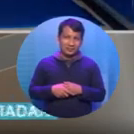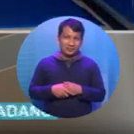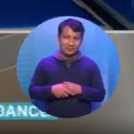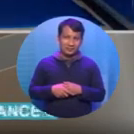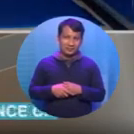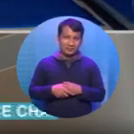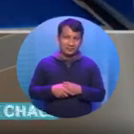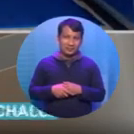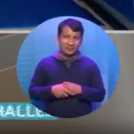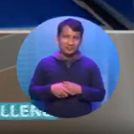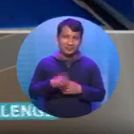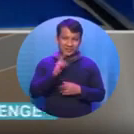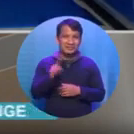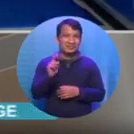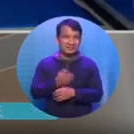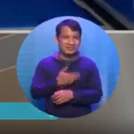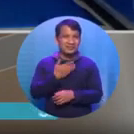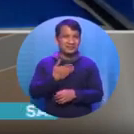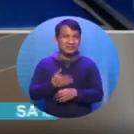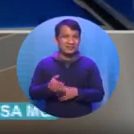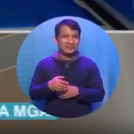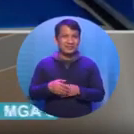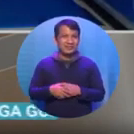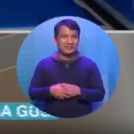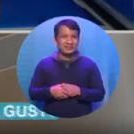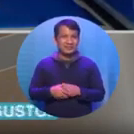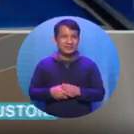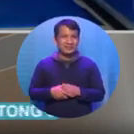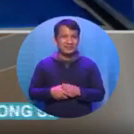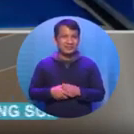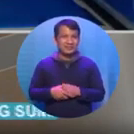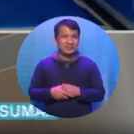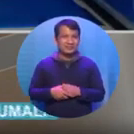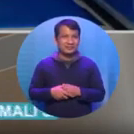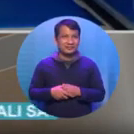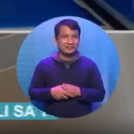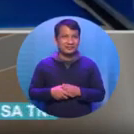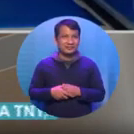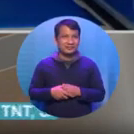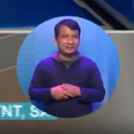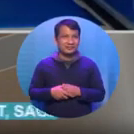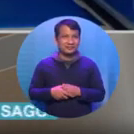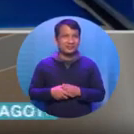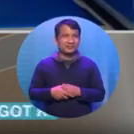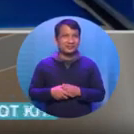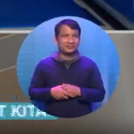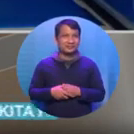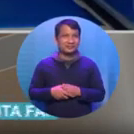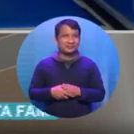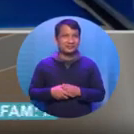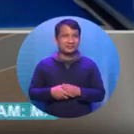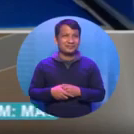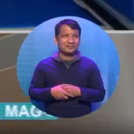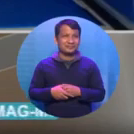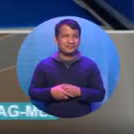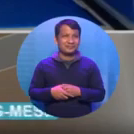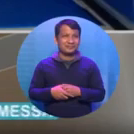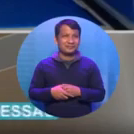ka iiwanan, sigurado ko yun. Sarapin kong buhay na ito.